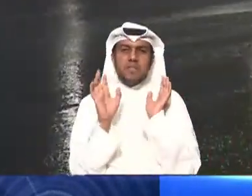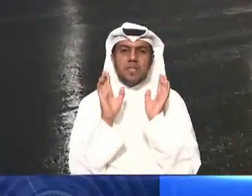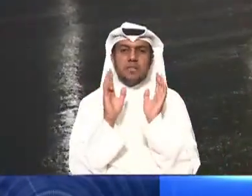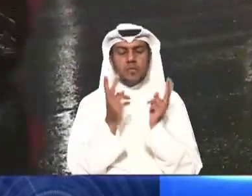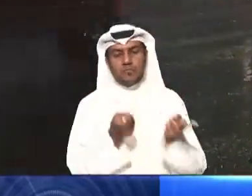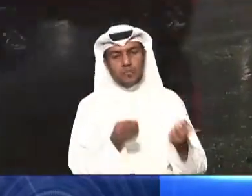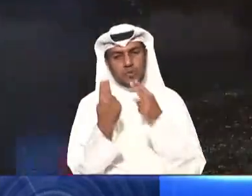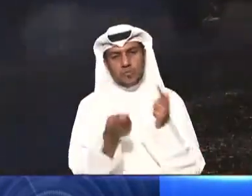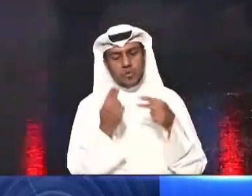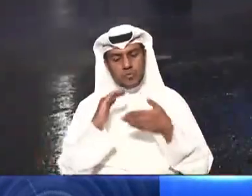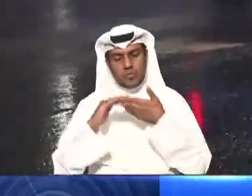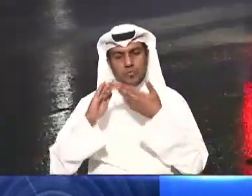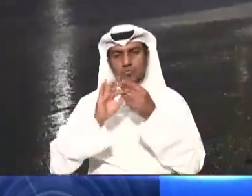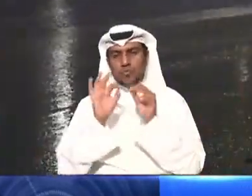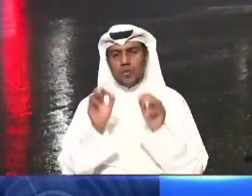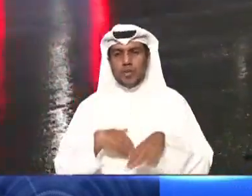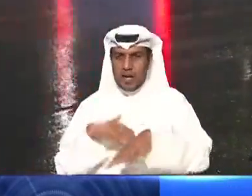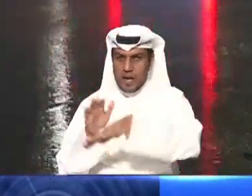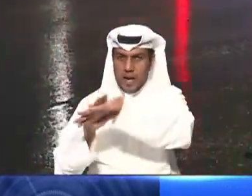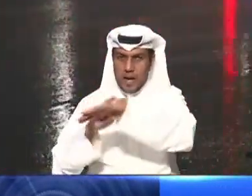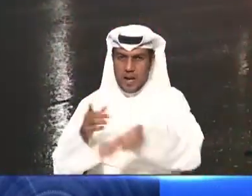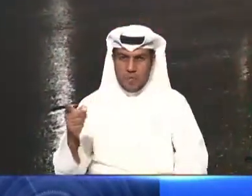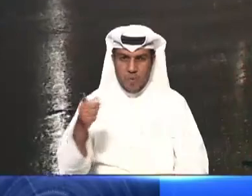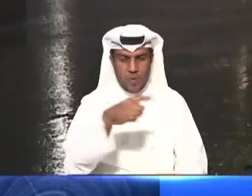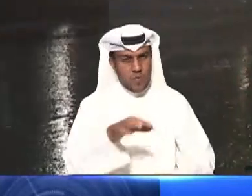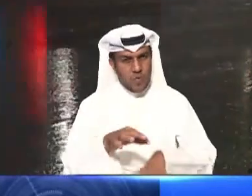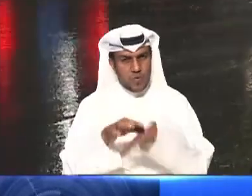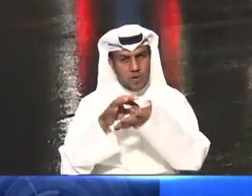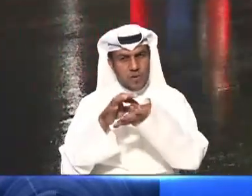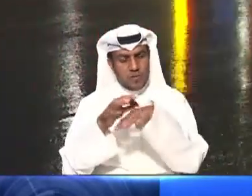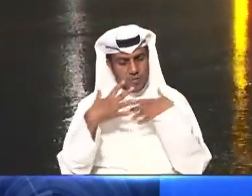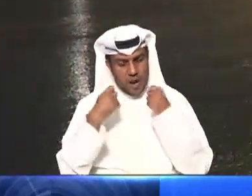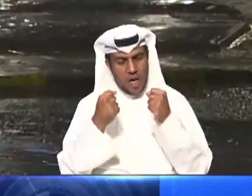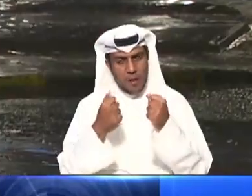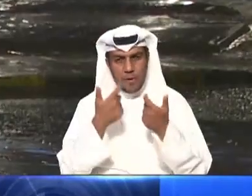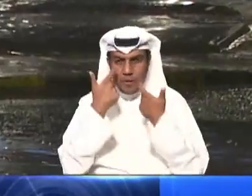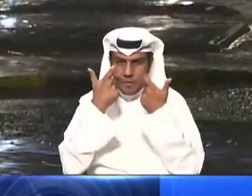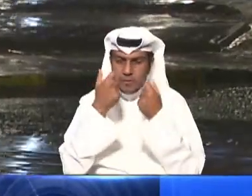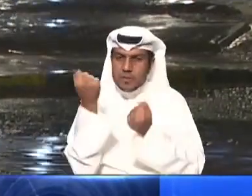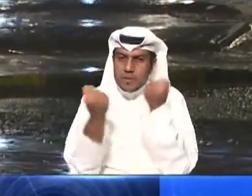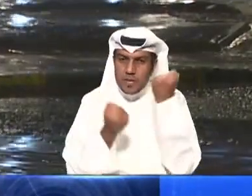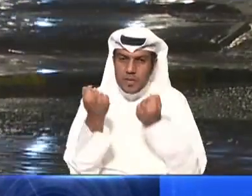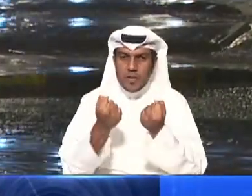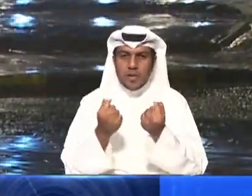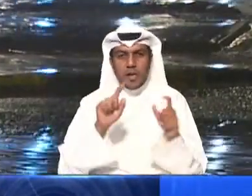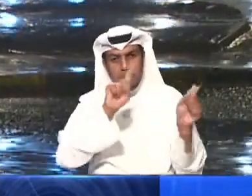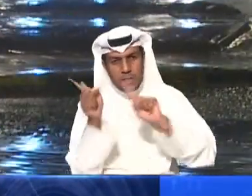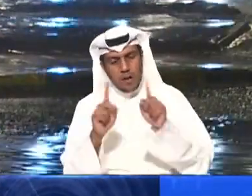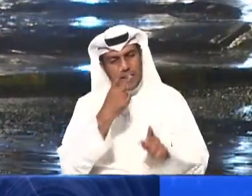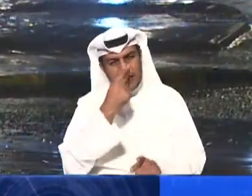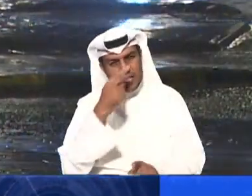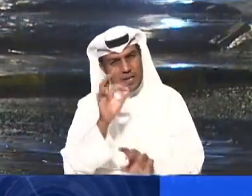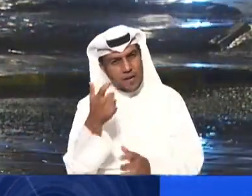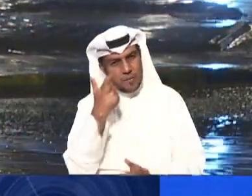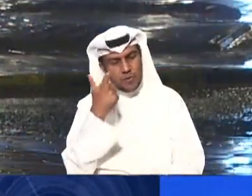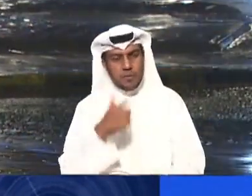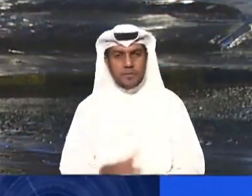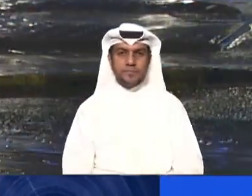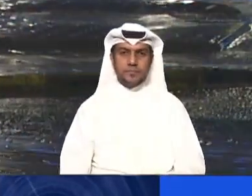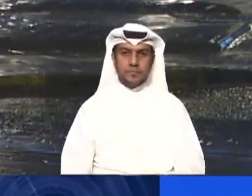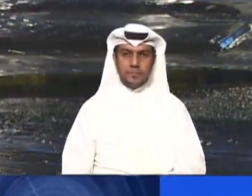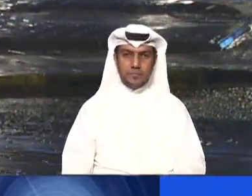باتباع إرشادات السلامة المتزامنة مع حالة عدم الاستقرار الجوية وذلك لسلامتهم.